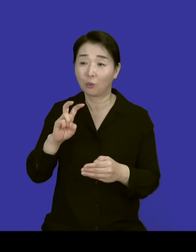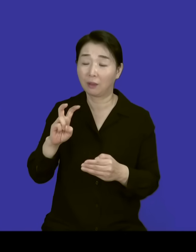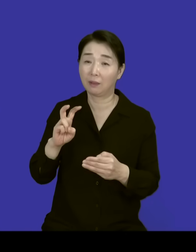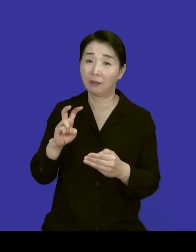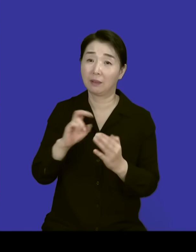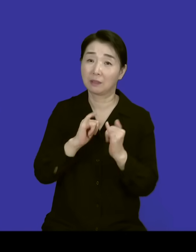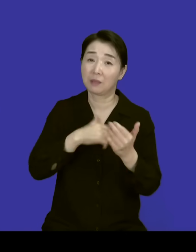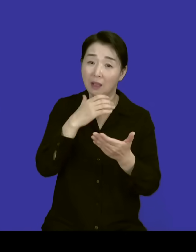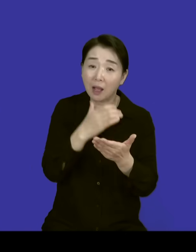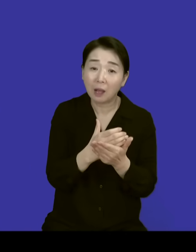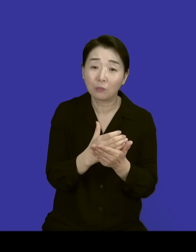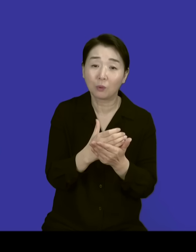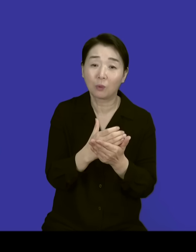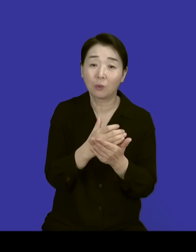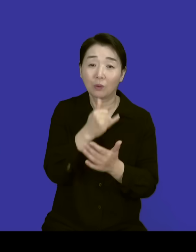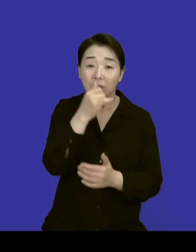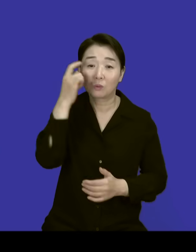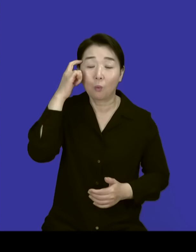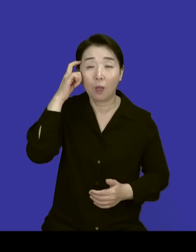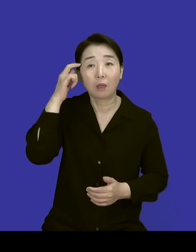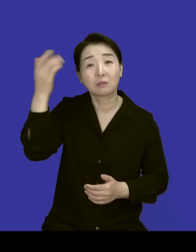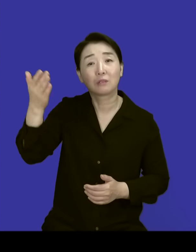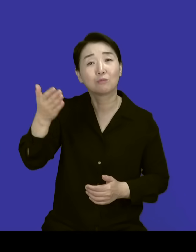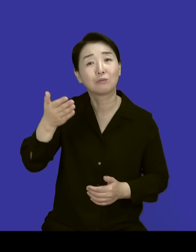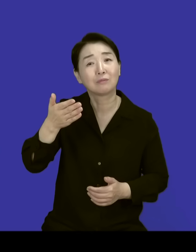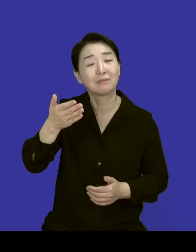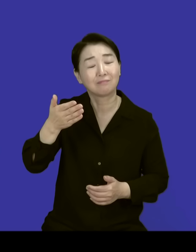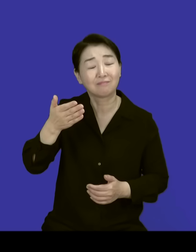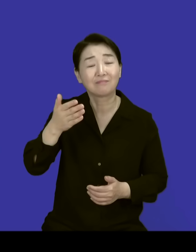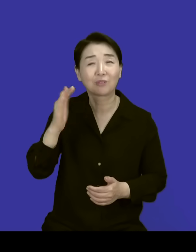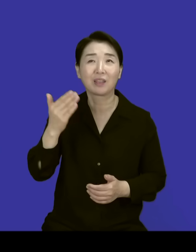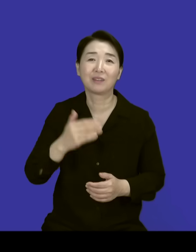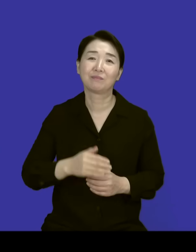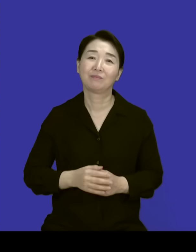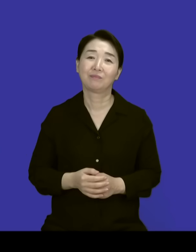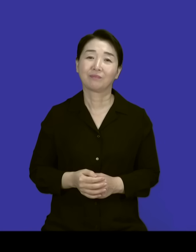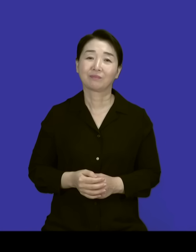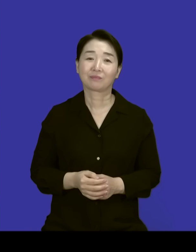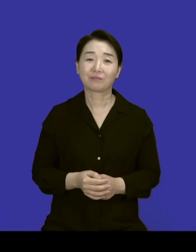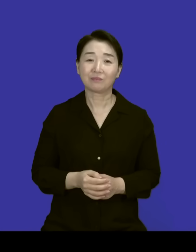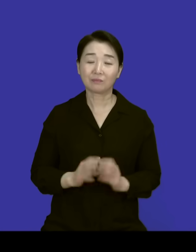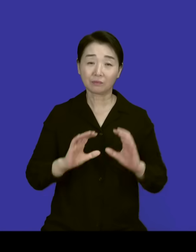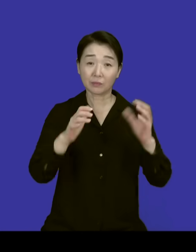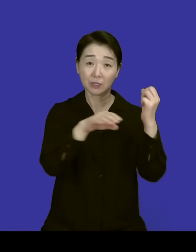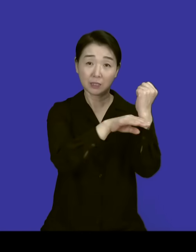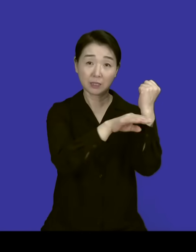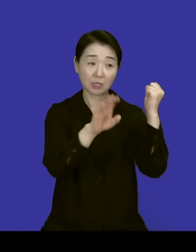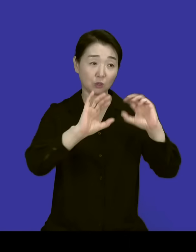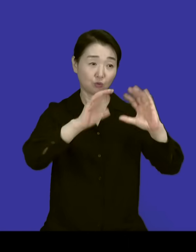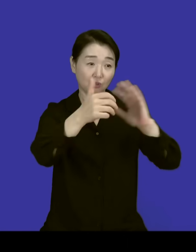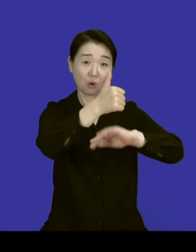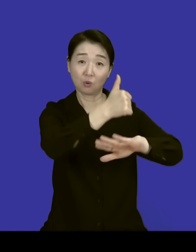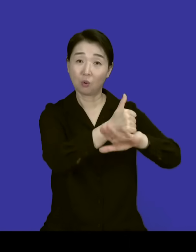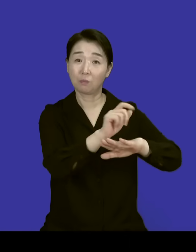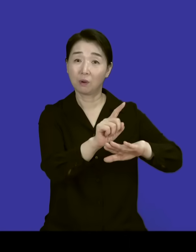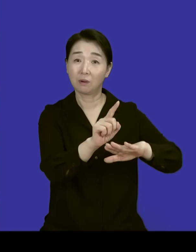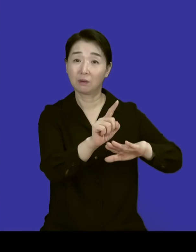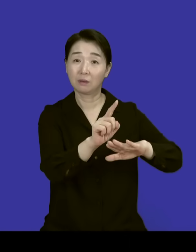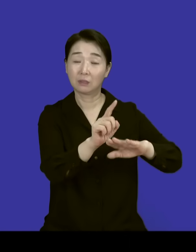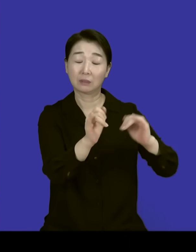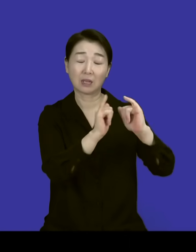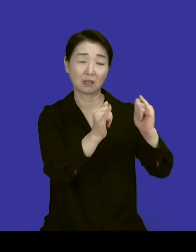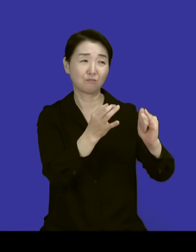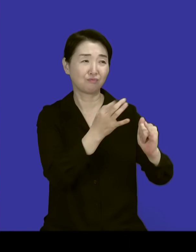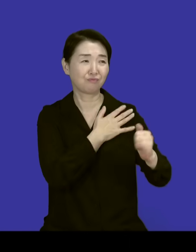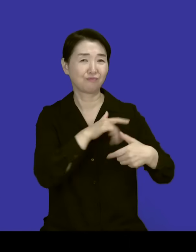사람들에게 감동을 주고 감화를 주셨을까? 이런 질문을 우리가 또 드리게 돼요. 사실 세상의 기준으로 성공은 모든 사람들에게